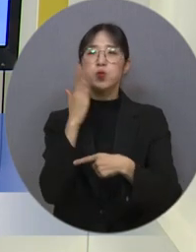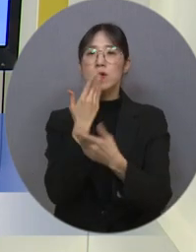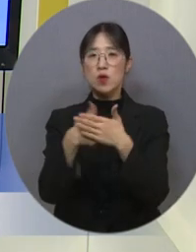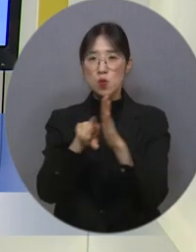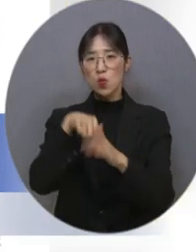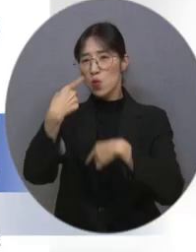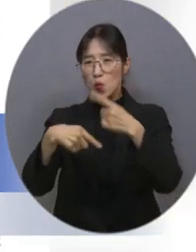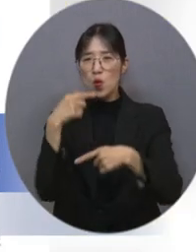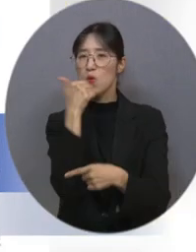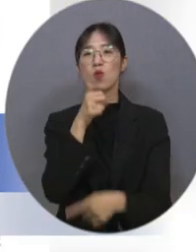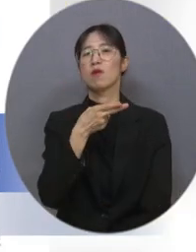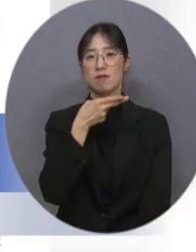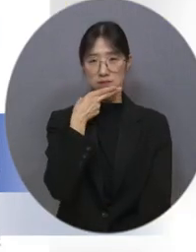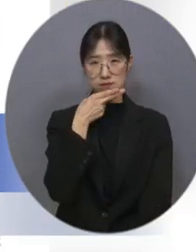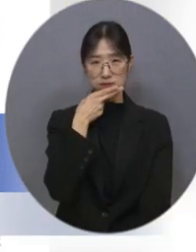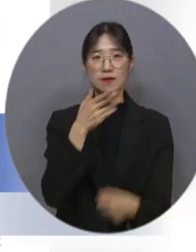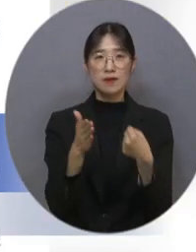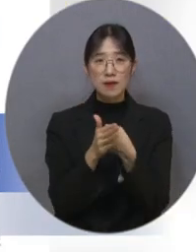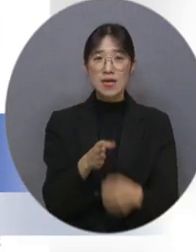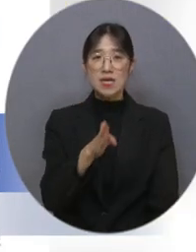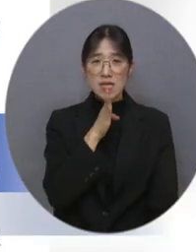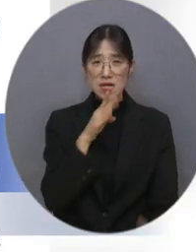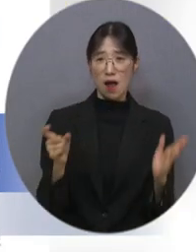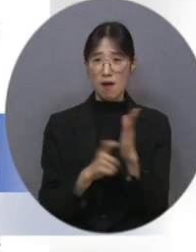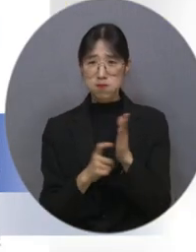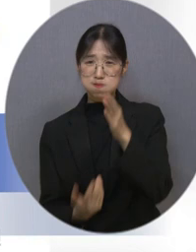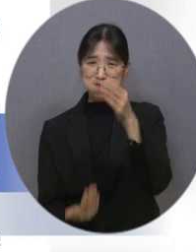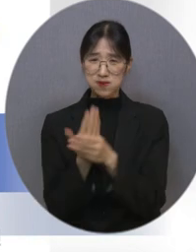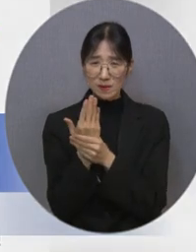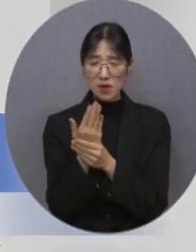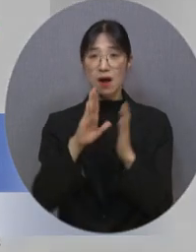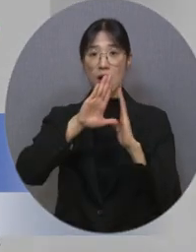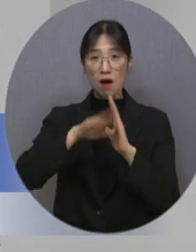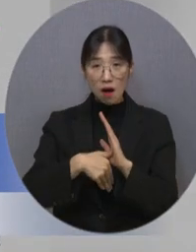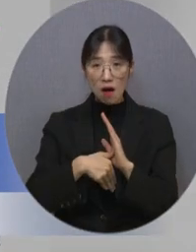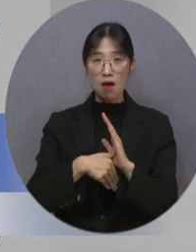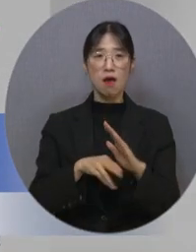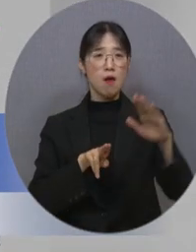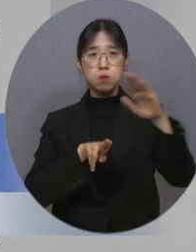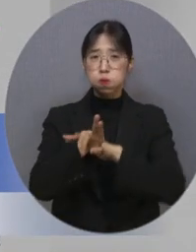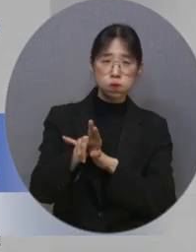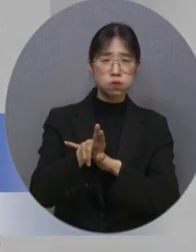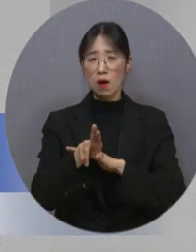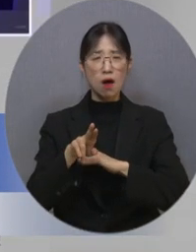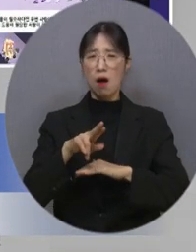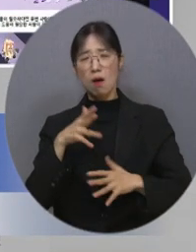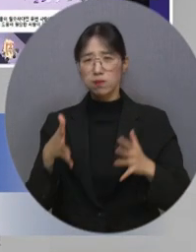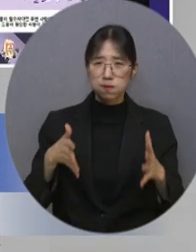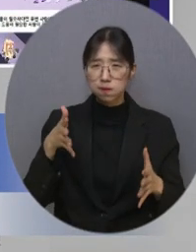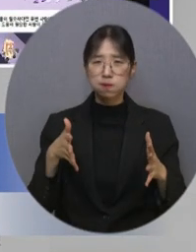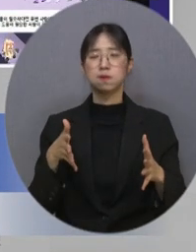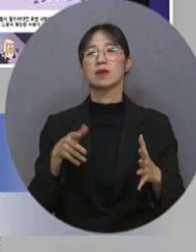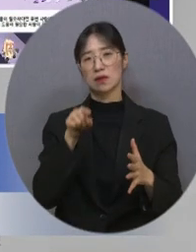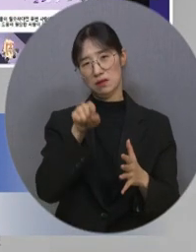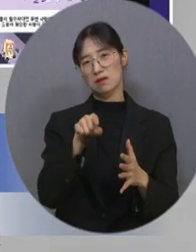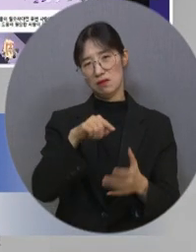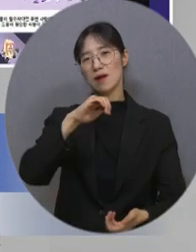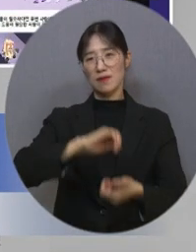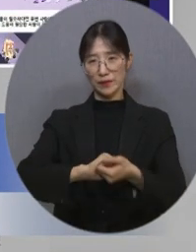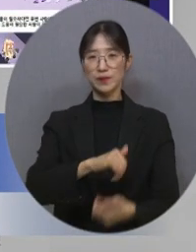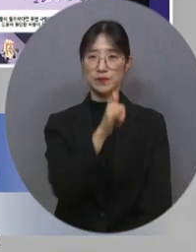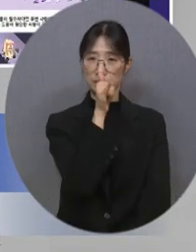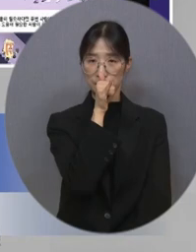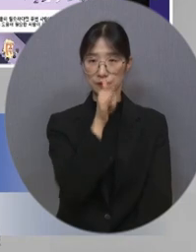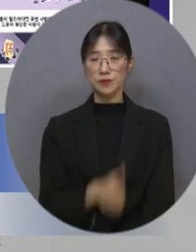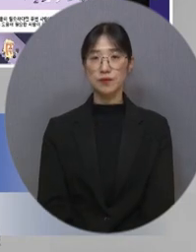않고 있는데요. 때문에 실제 위급한 상황이 발생했을 경우 피난 안내가 제대로 제공되지 못하는 한계가